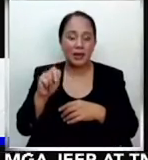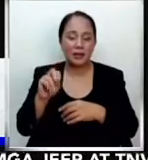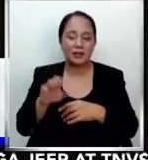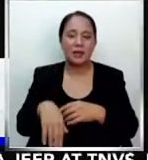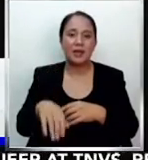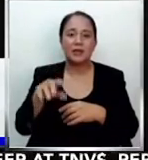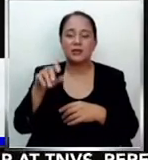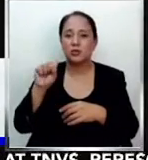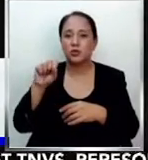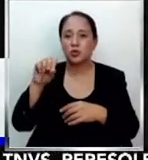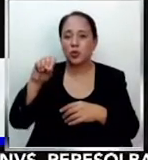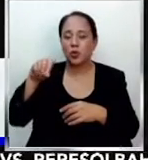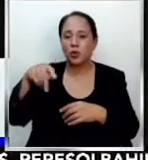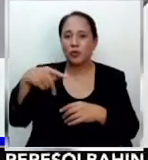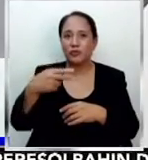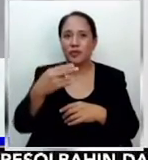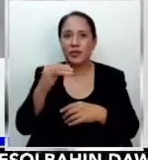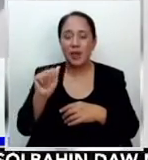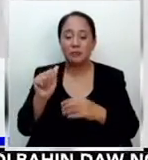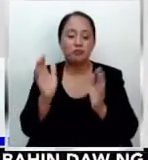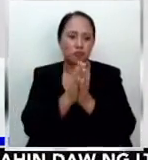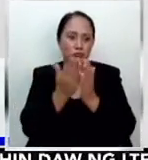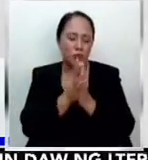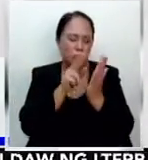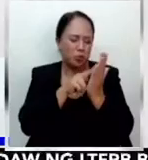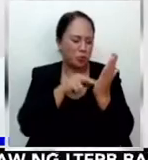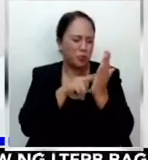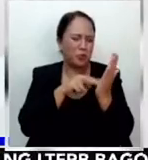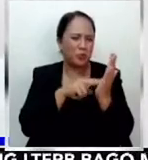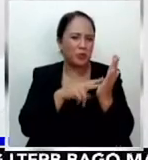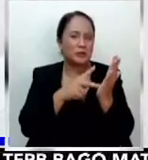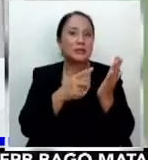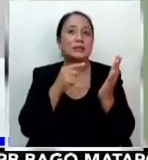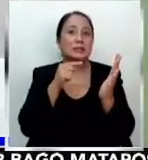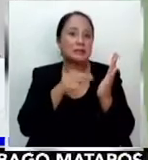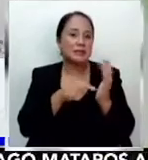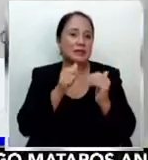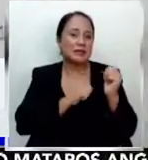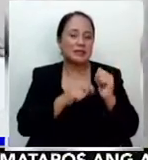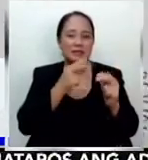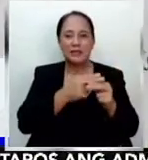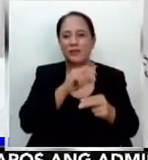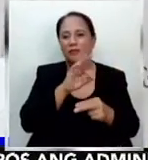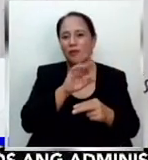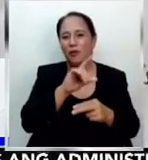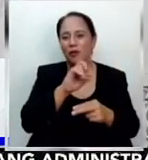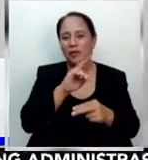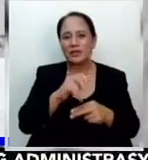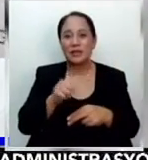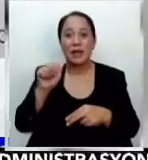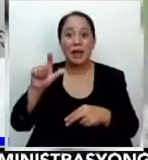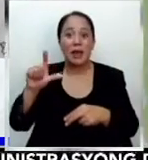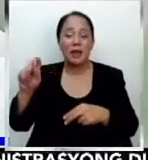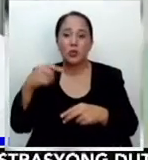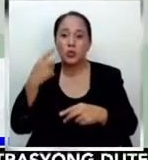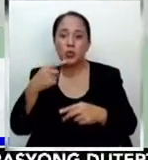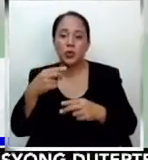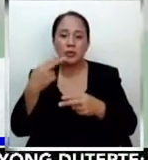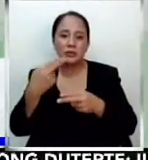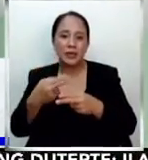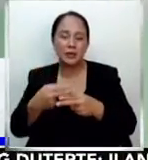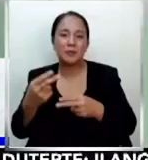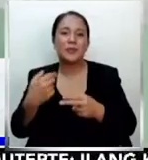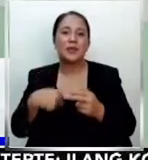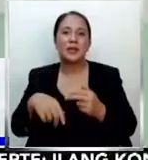binasa ang book version ng novel. Bibigyang buhay ni Sofia si Florence at si Allen naman ang gaganap bilang si Niro